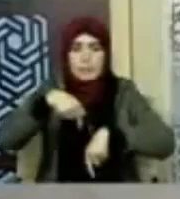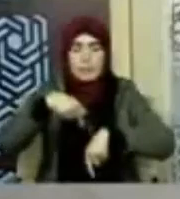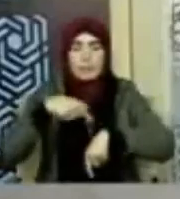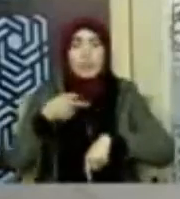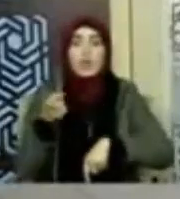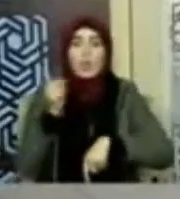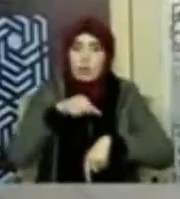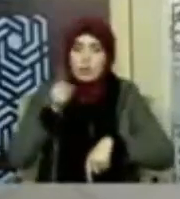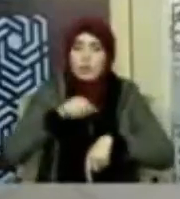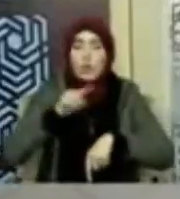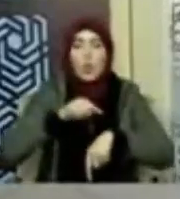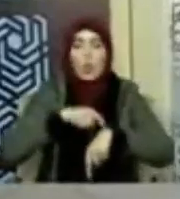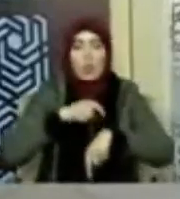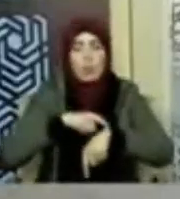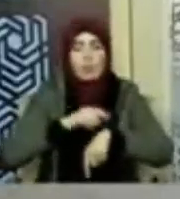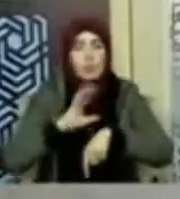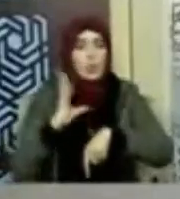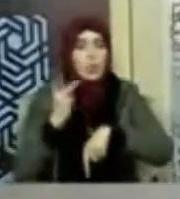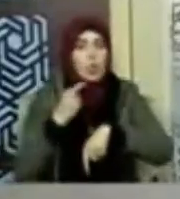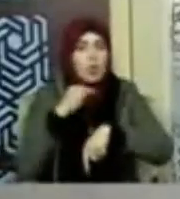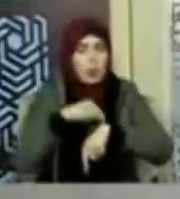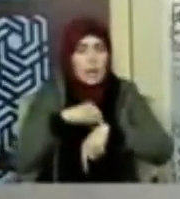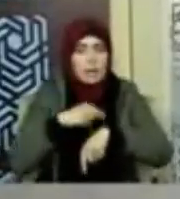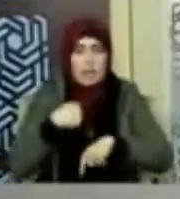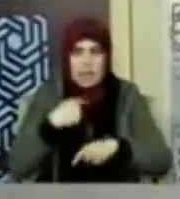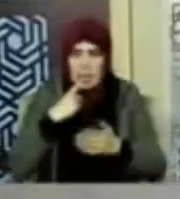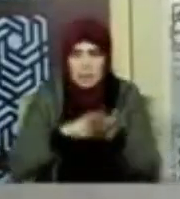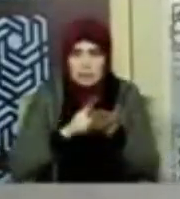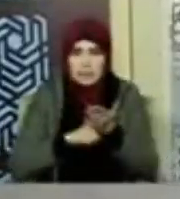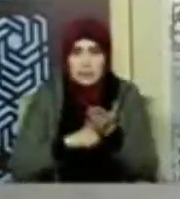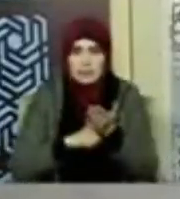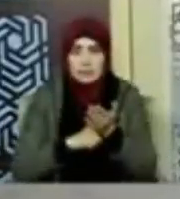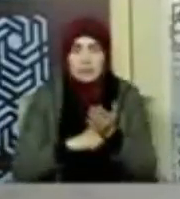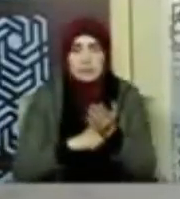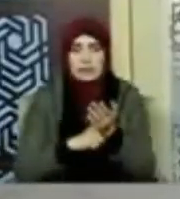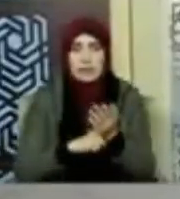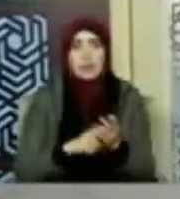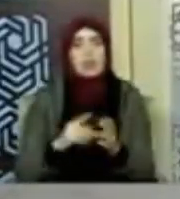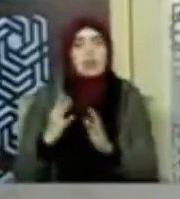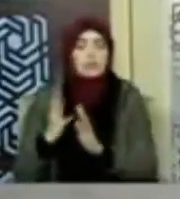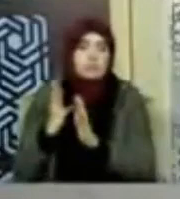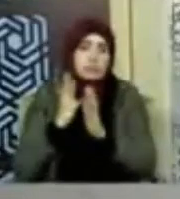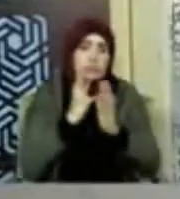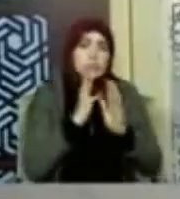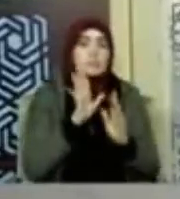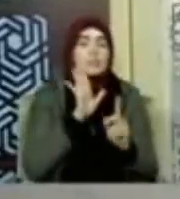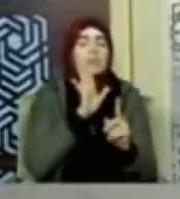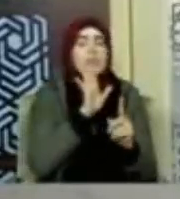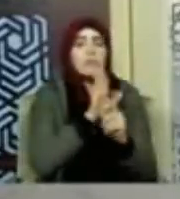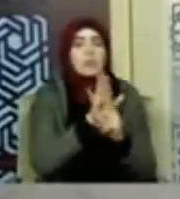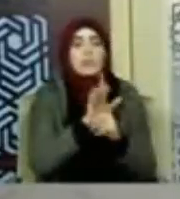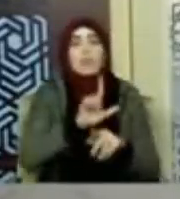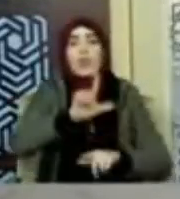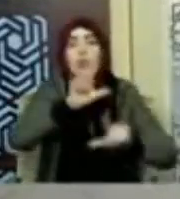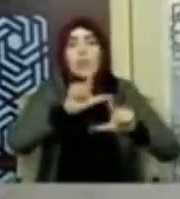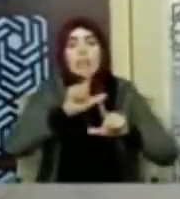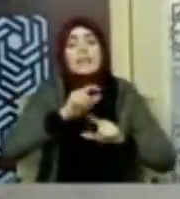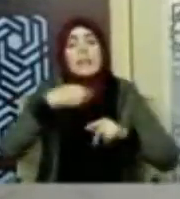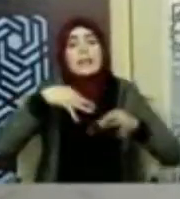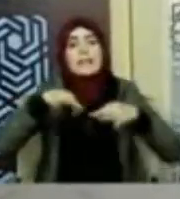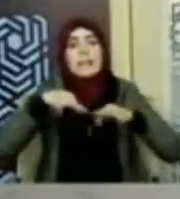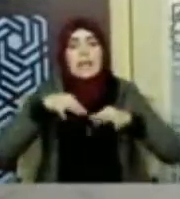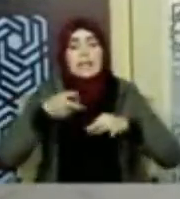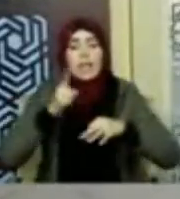كل وقت أن الالتفاف خلف قيادتنا السياسية، وخلف